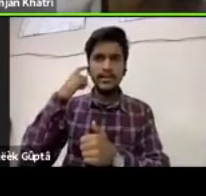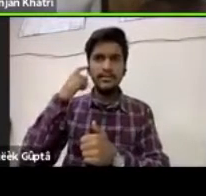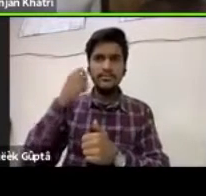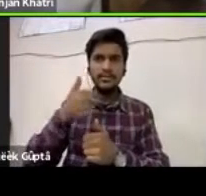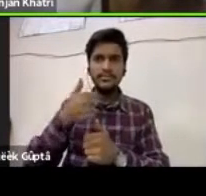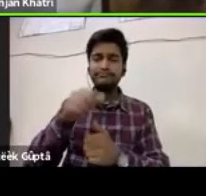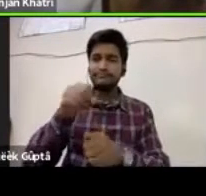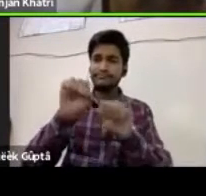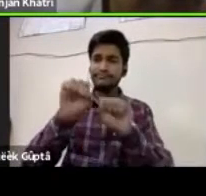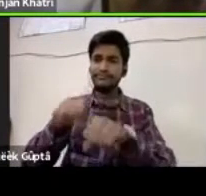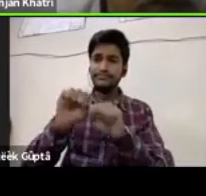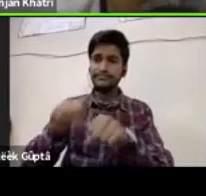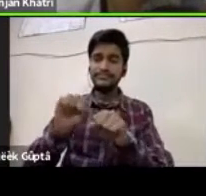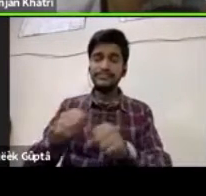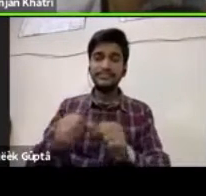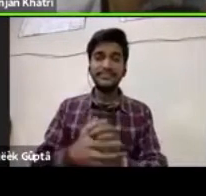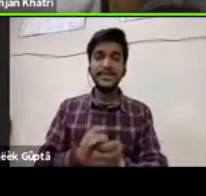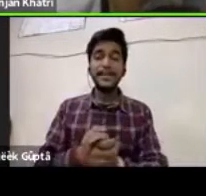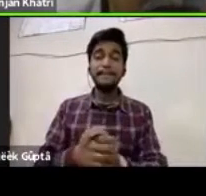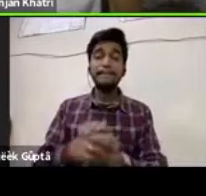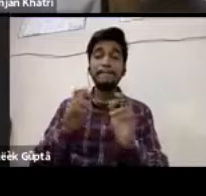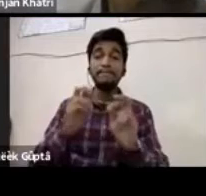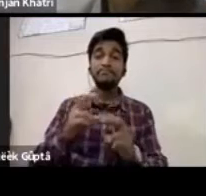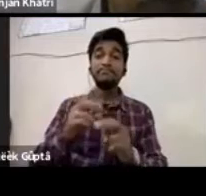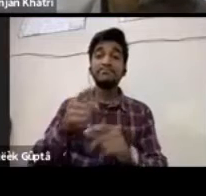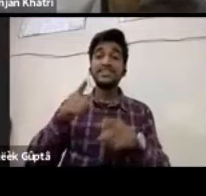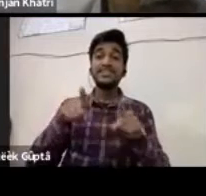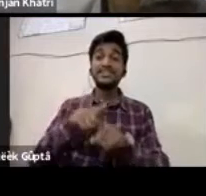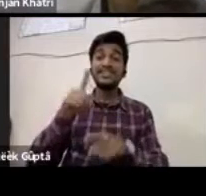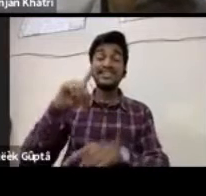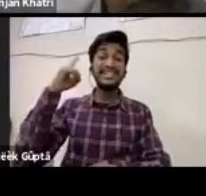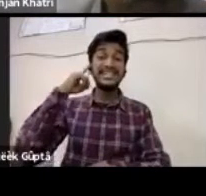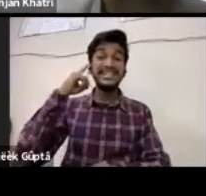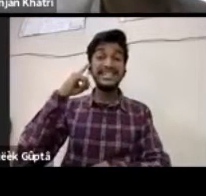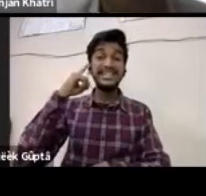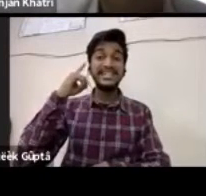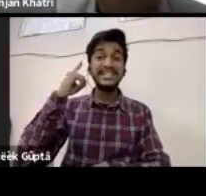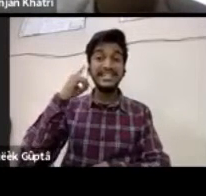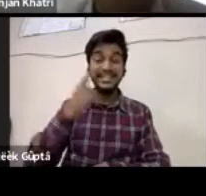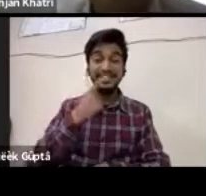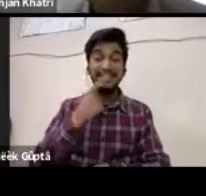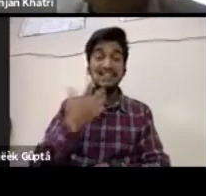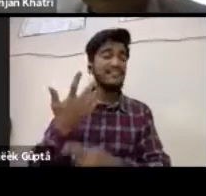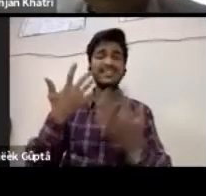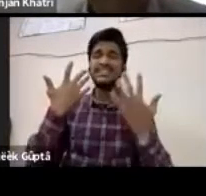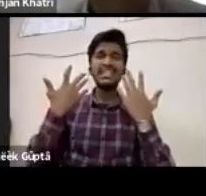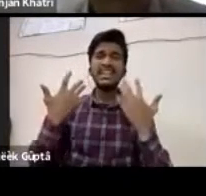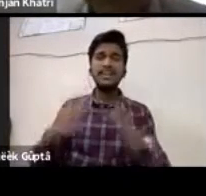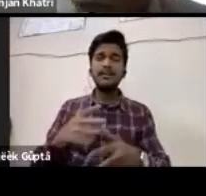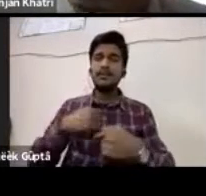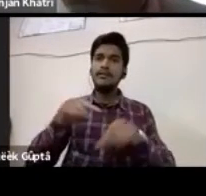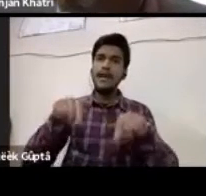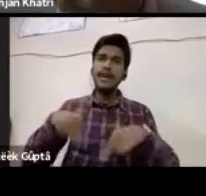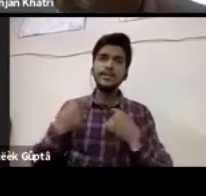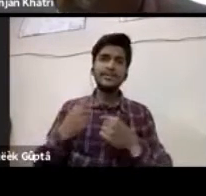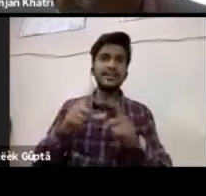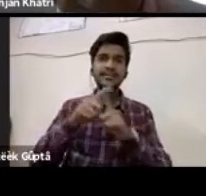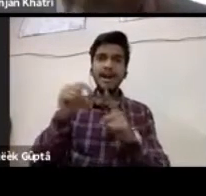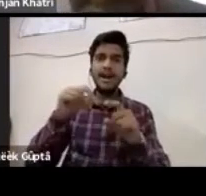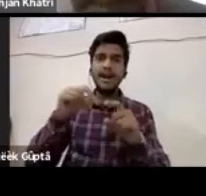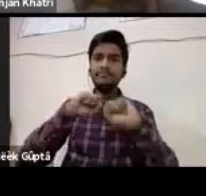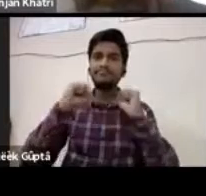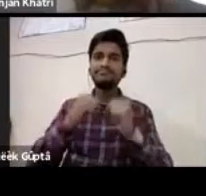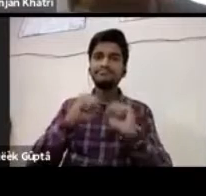यस। हाँ, सो विद दैट, तो बहुत सारे काम टेक्नोलॉजी के हेल्प से होते हैं, तो मेरा